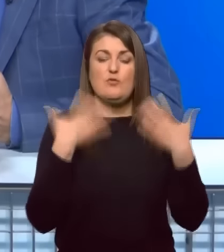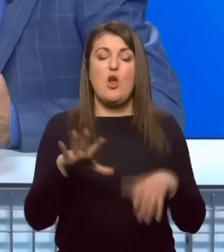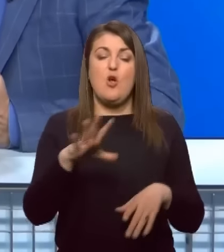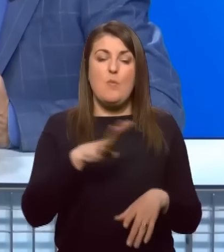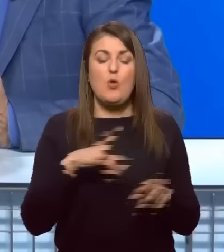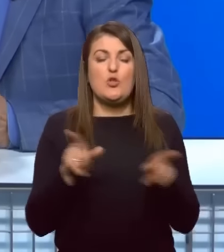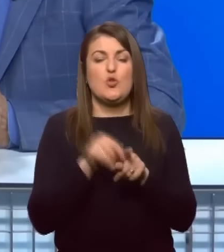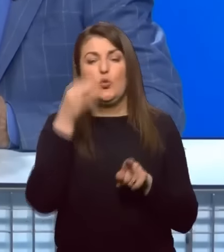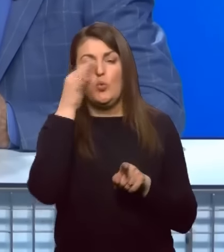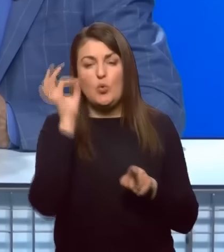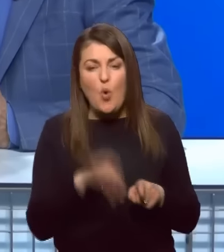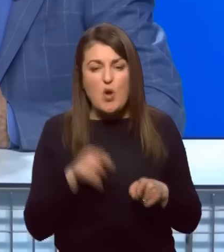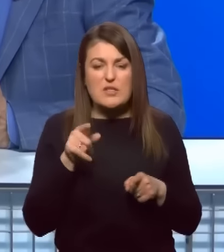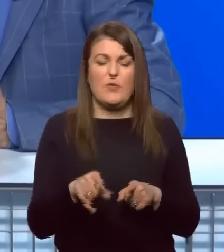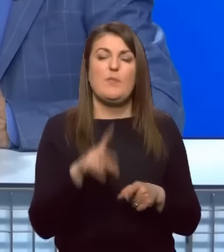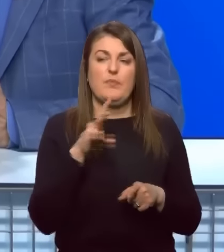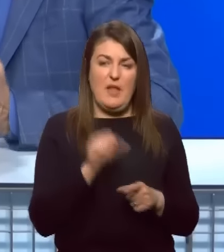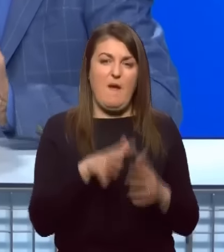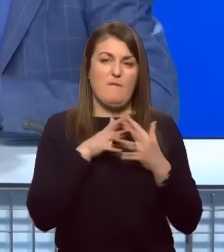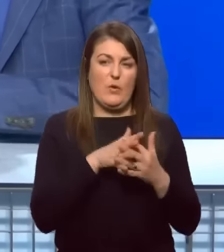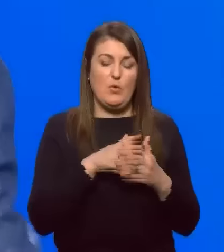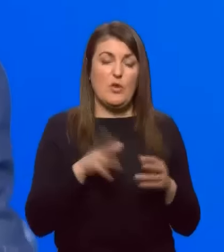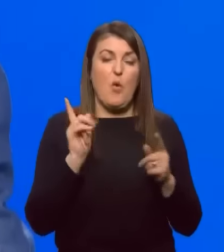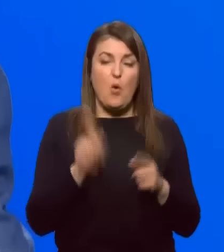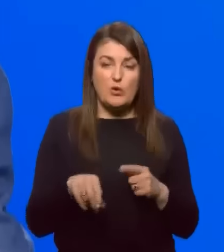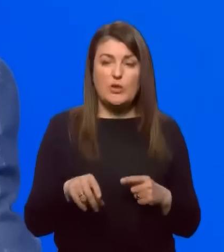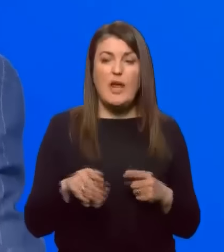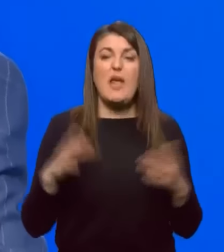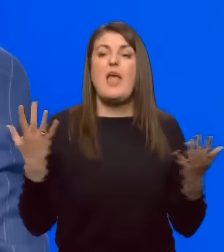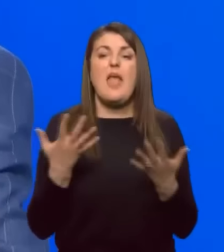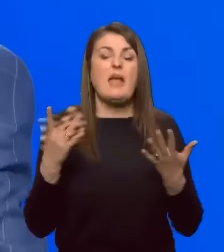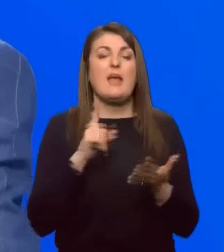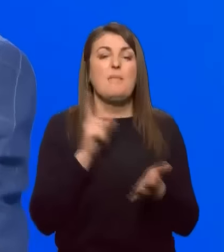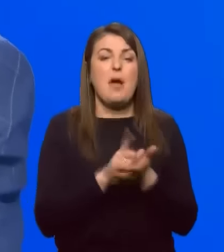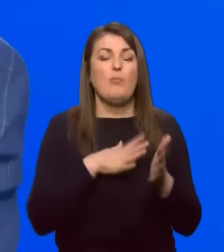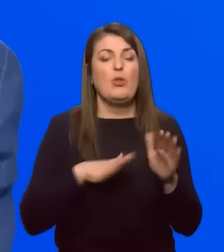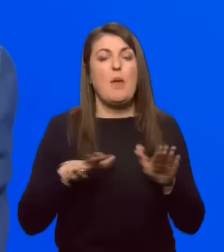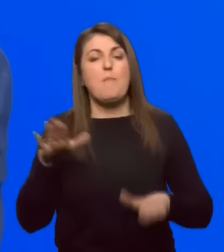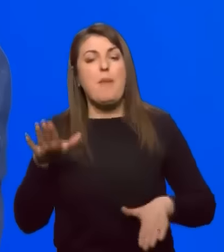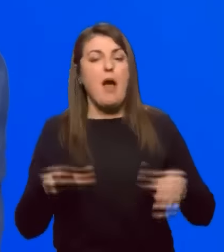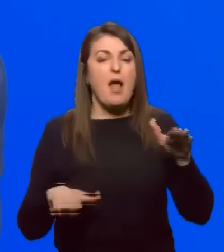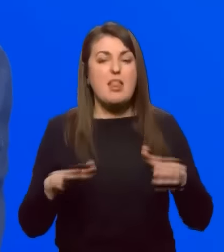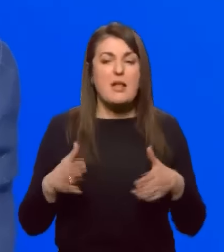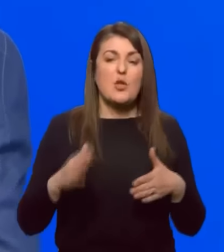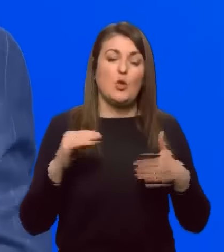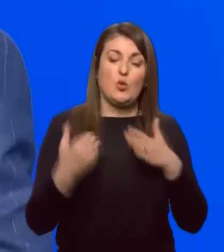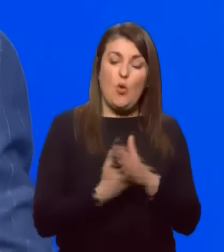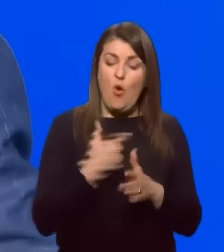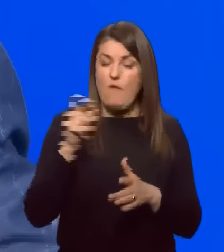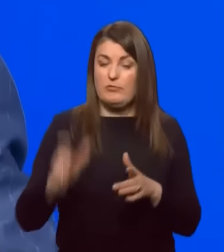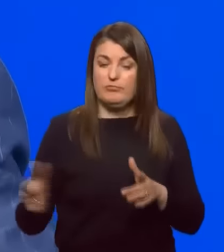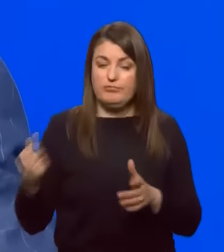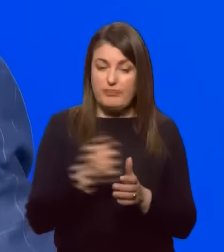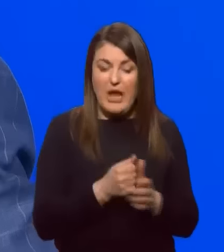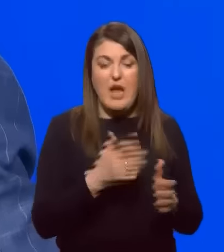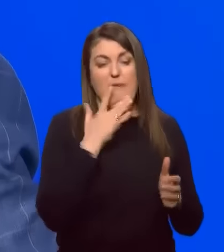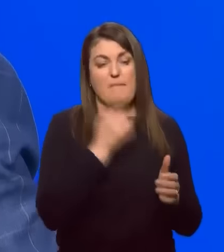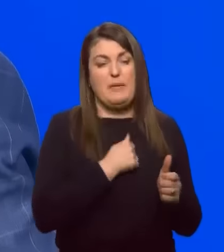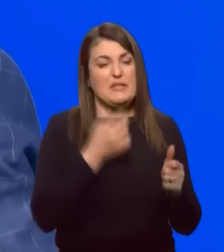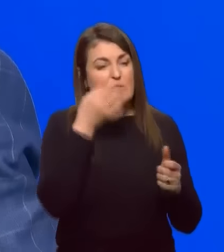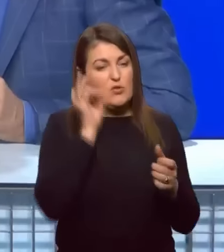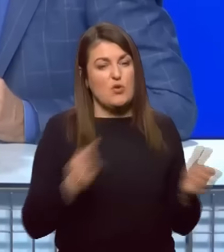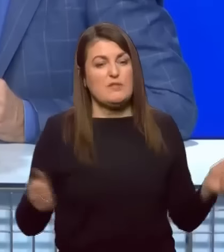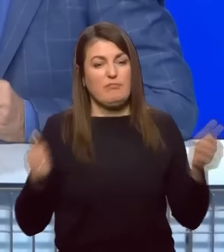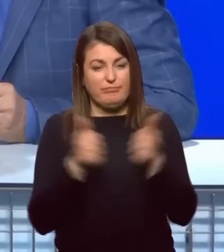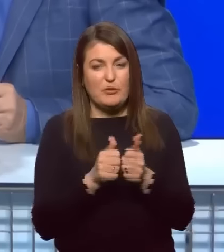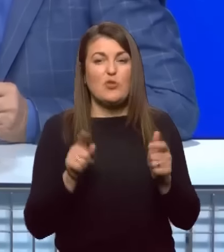були з досвідом на фронті. Отже, який має бути баланс, скажімо, новичків і бійців з досвідом у